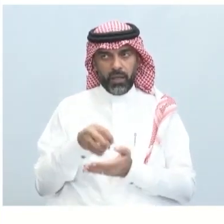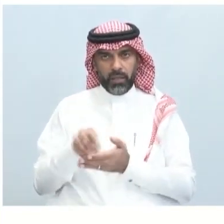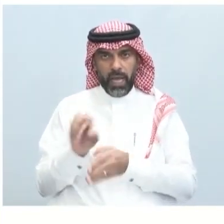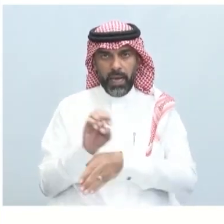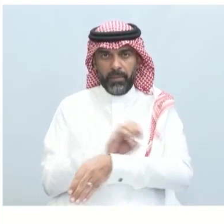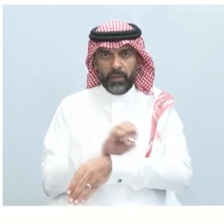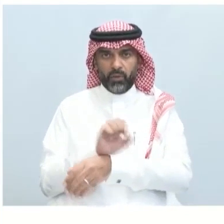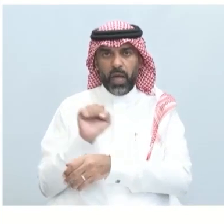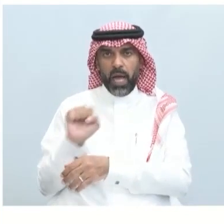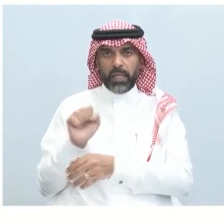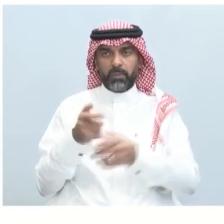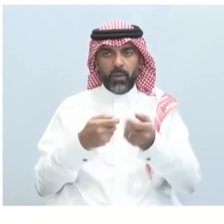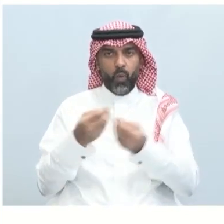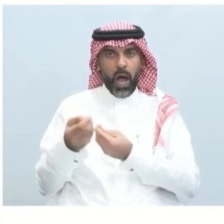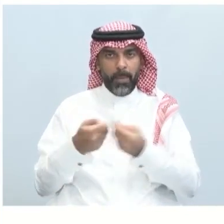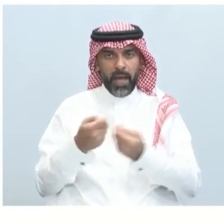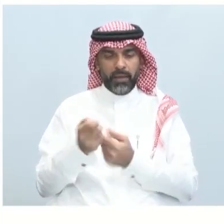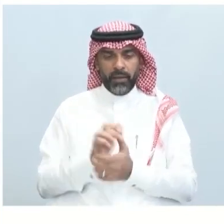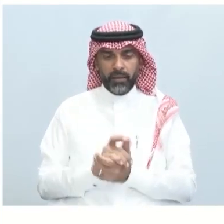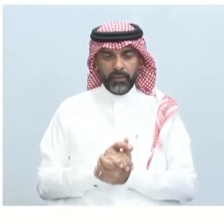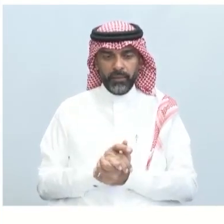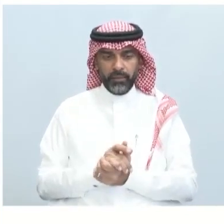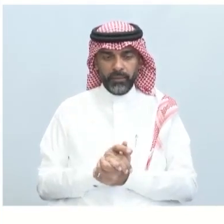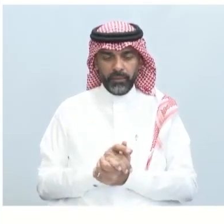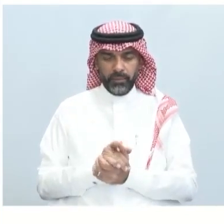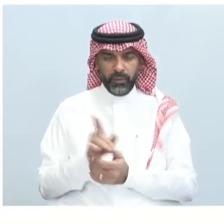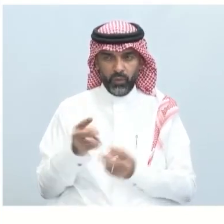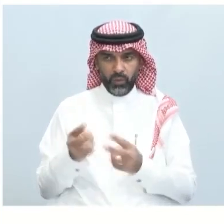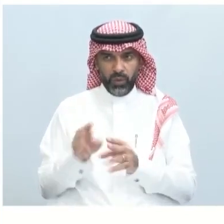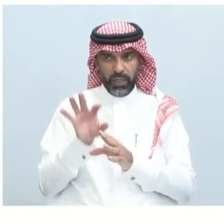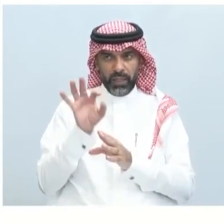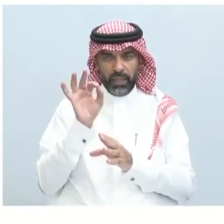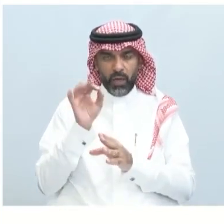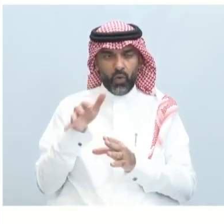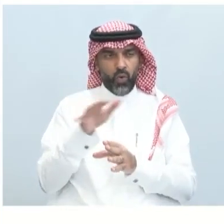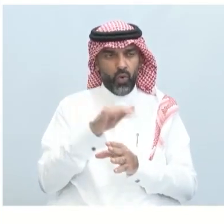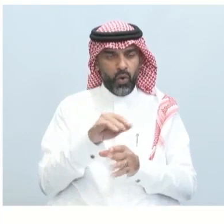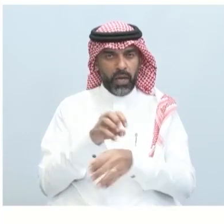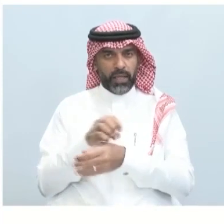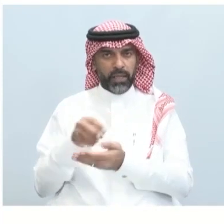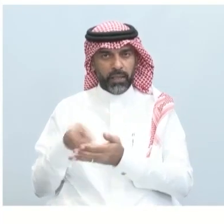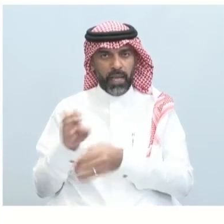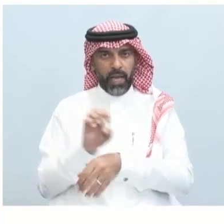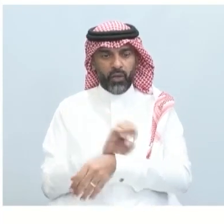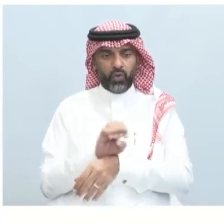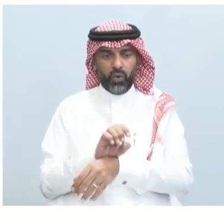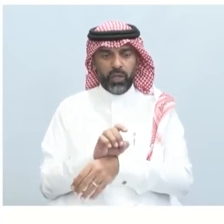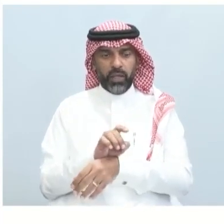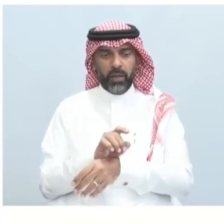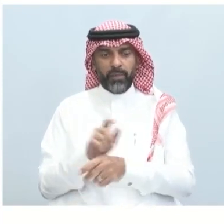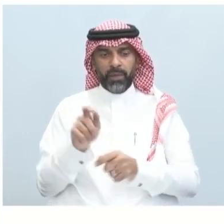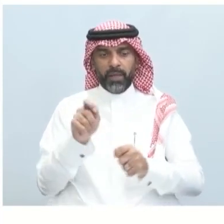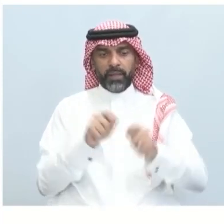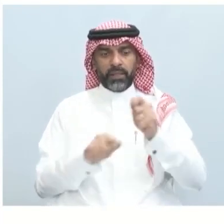الإلكتروني الخاصة بالمعاملات، فهي تتيح اختيار أو إنشاء جميع رسائل البريد الإلكتروني باستخدام منصة مثل